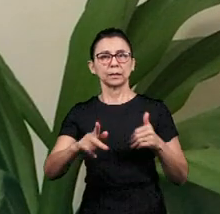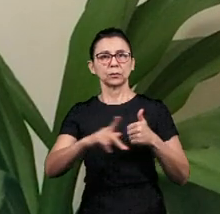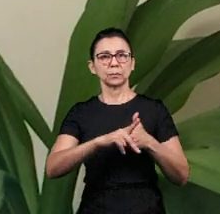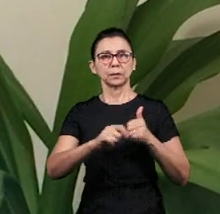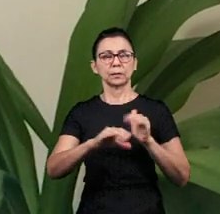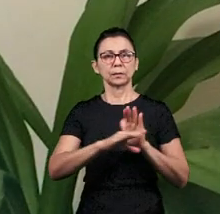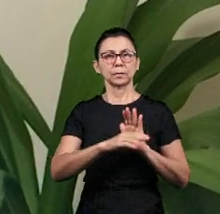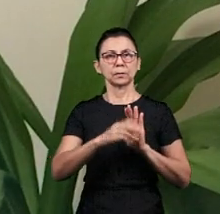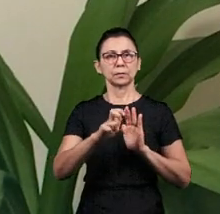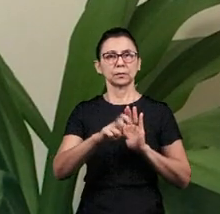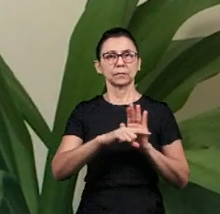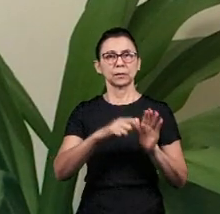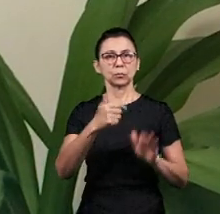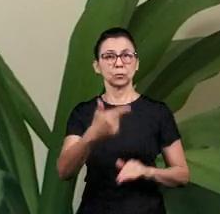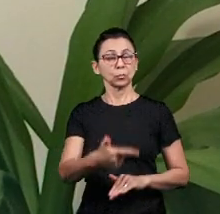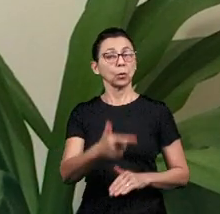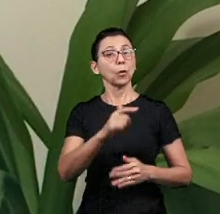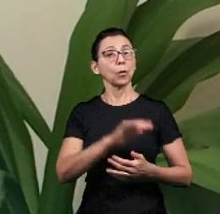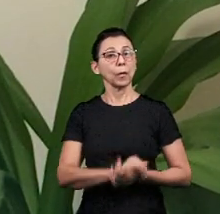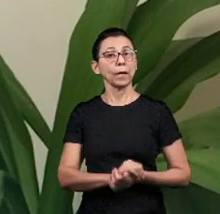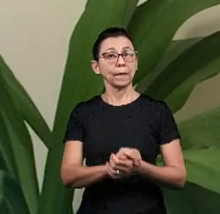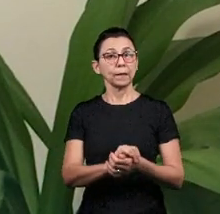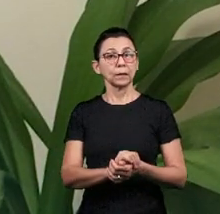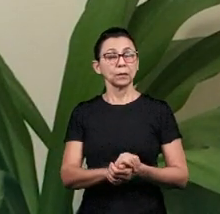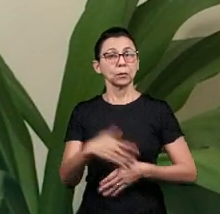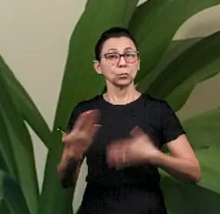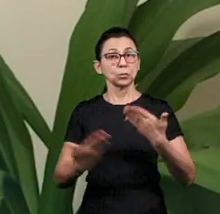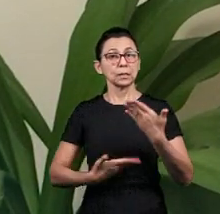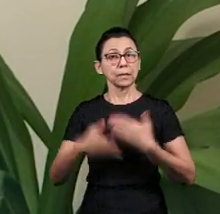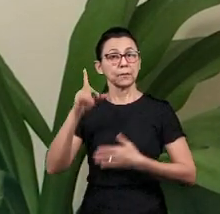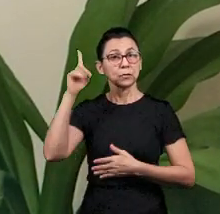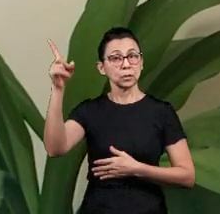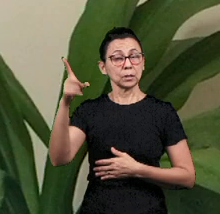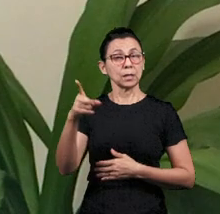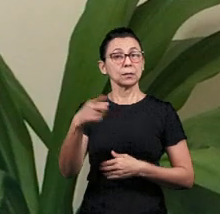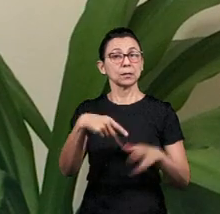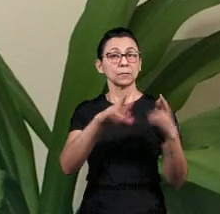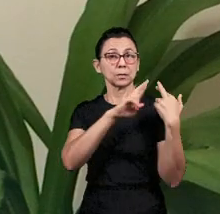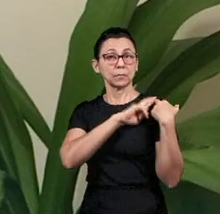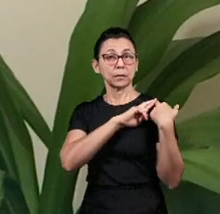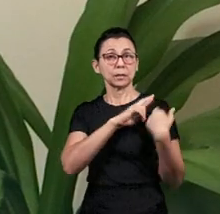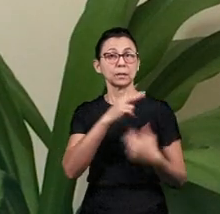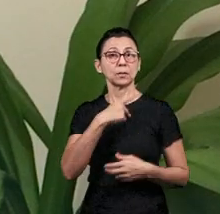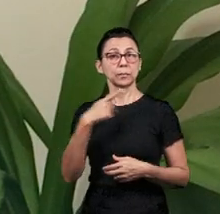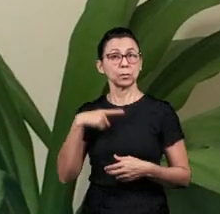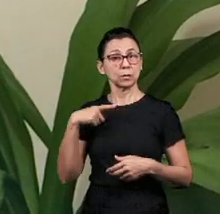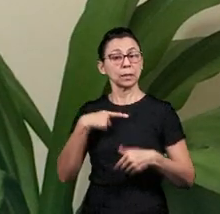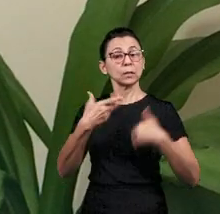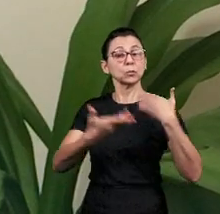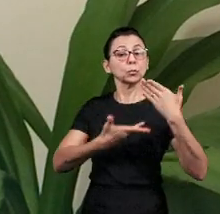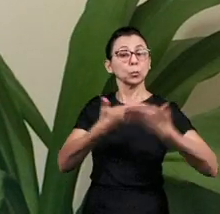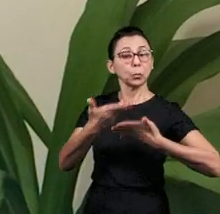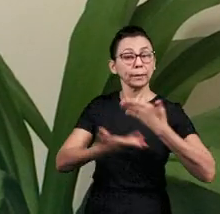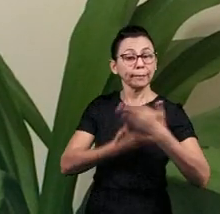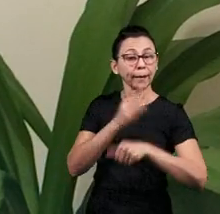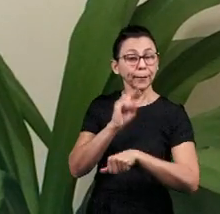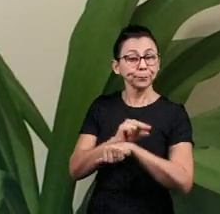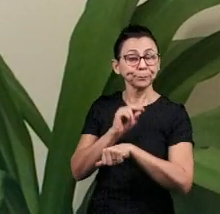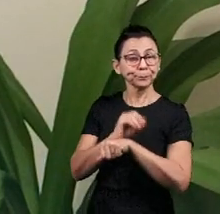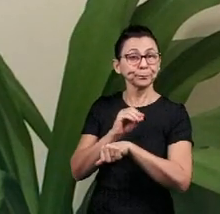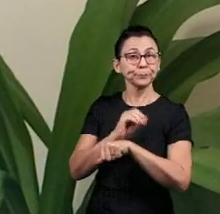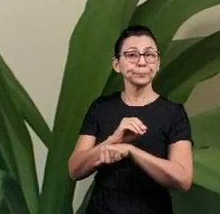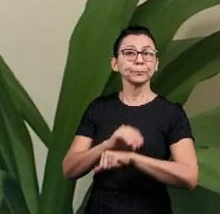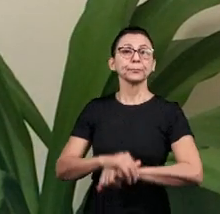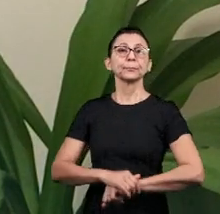5 verset 2, prenez soin du troupeau juste de Dieu en écrivant au pasteur. Une autre fonction